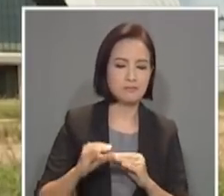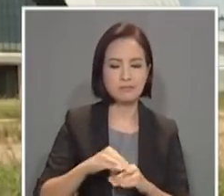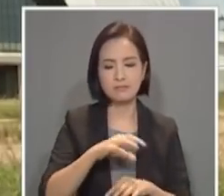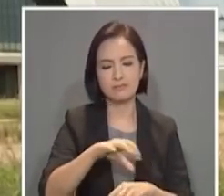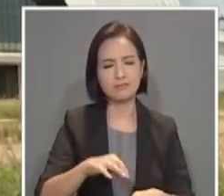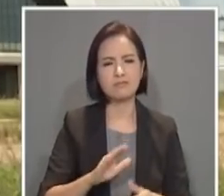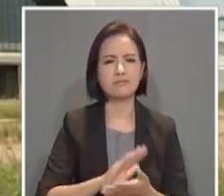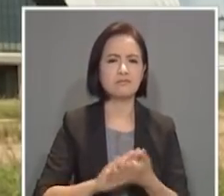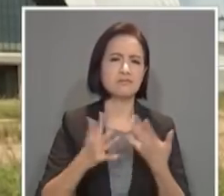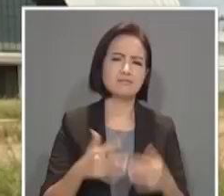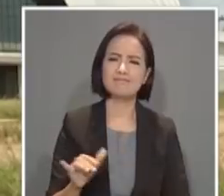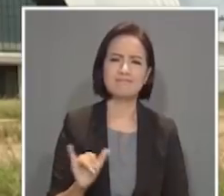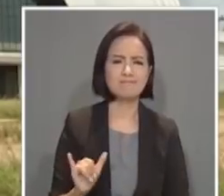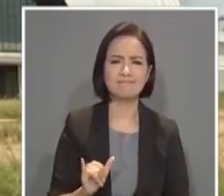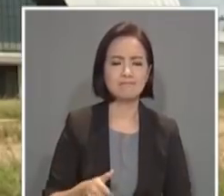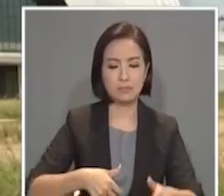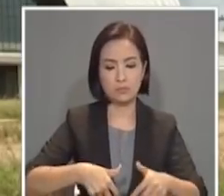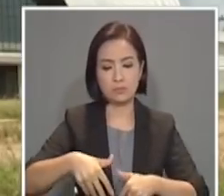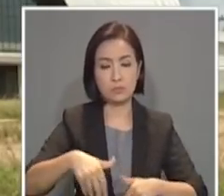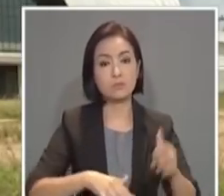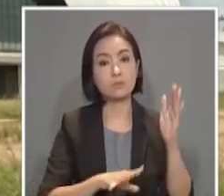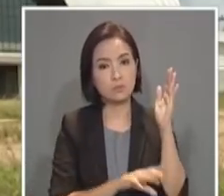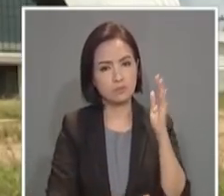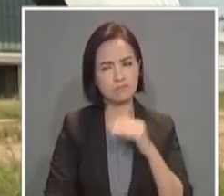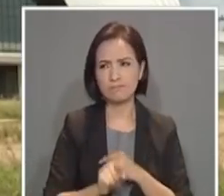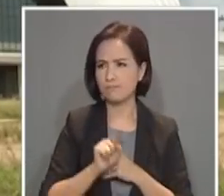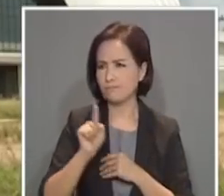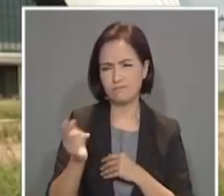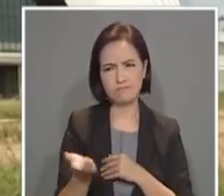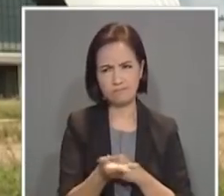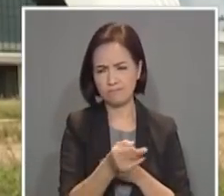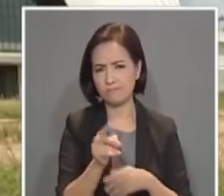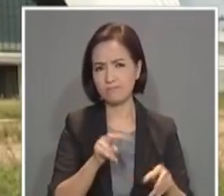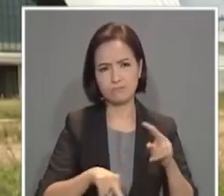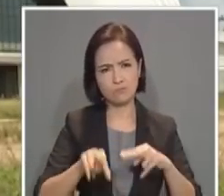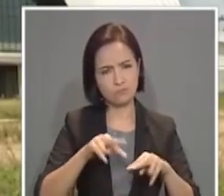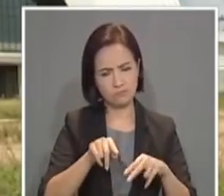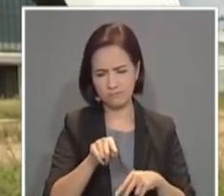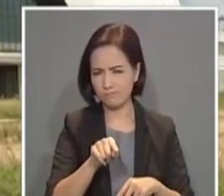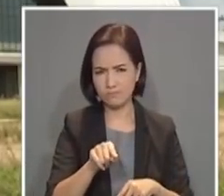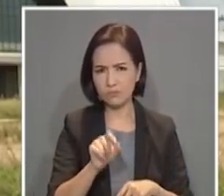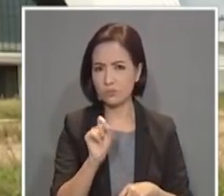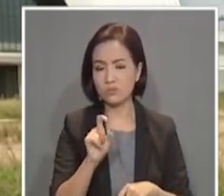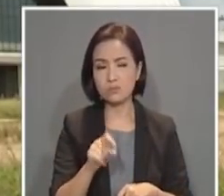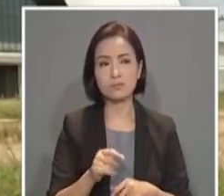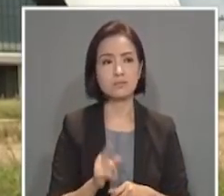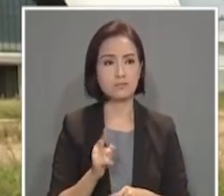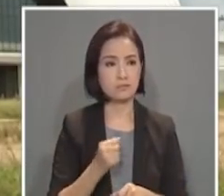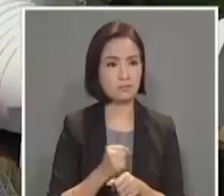จังหวัดสงขลานั้นออกมาเรียกร้องให้มีการเร่งตรวจสอบและดำเนินการก่อสร้างให้แล้วเสร็จโดยเร็วค่ะ